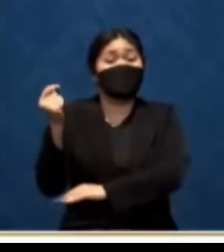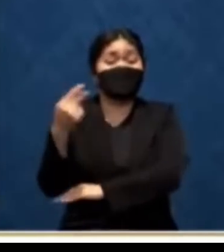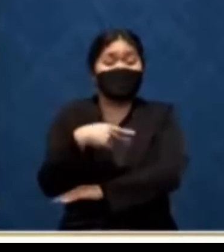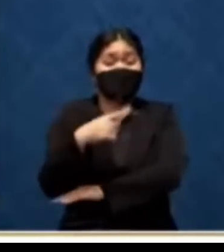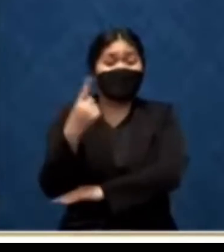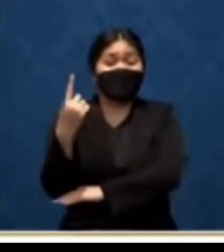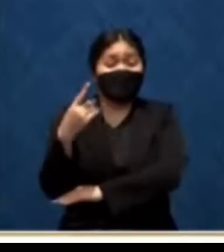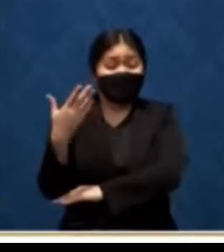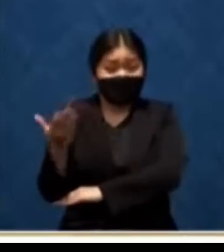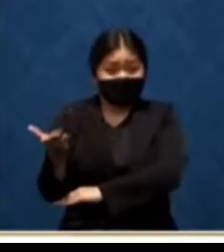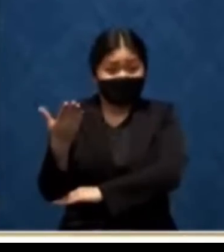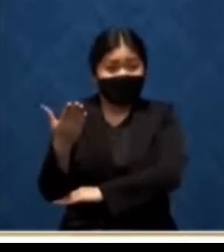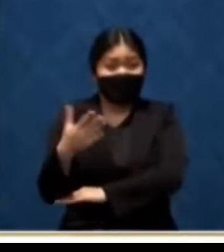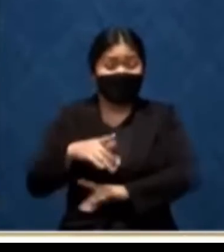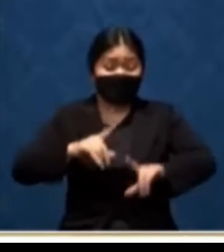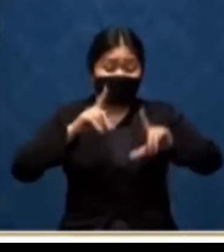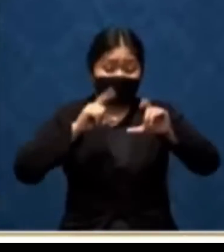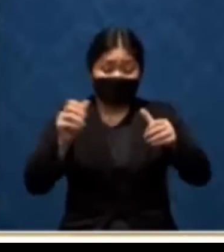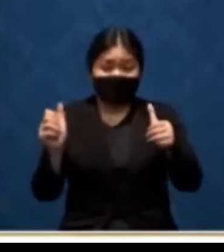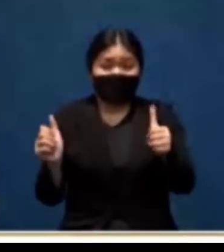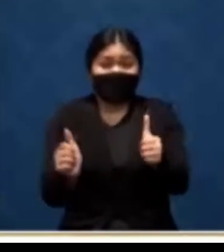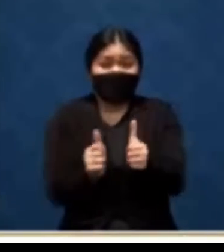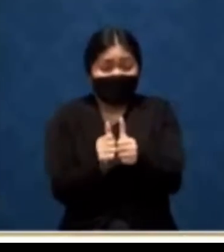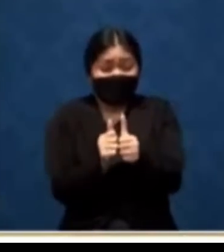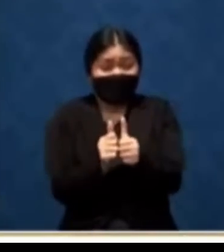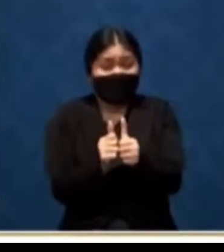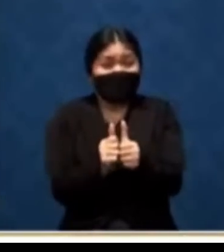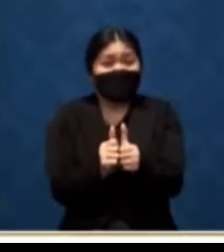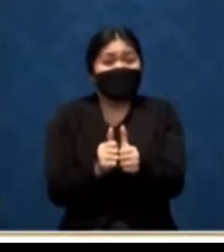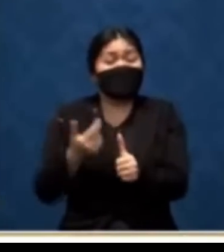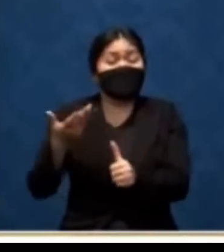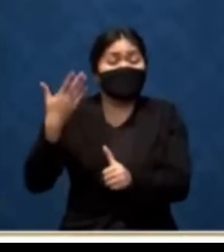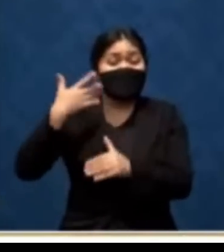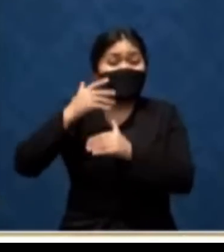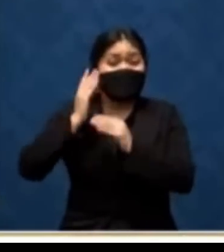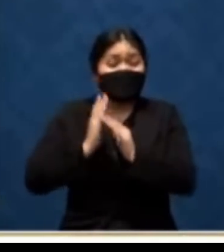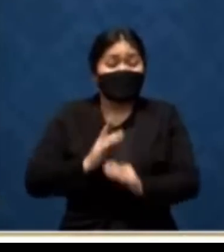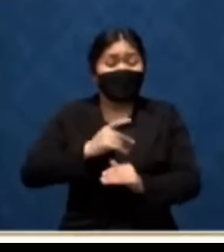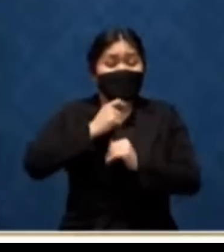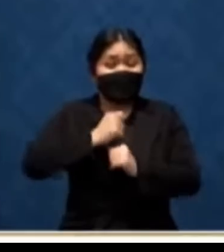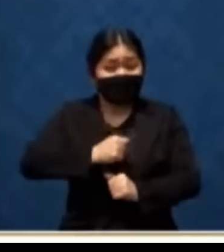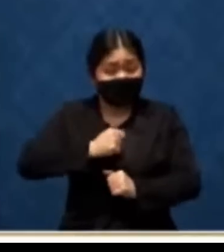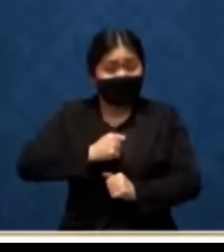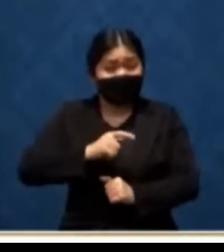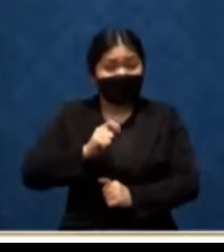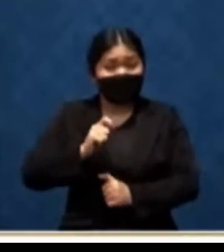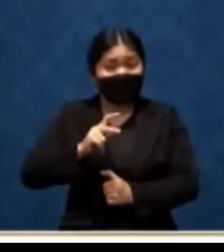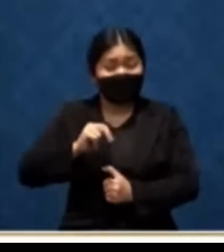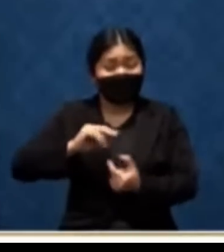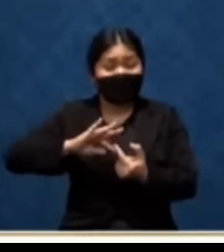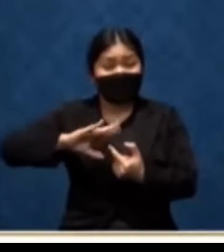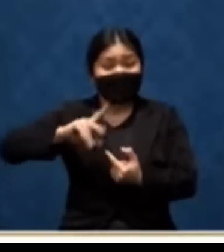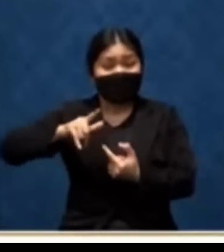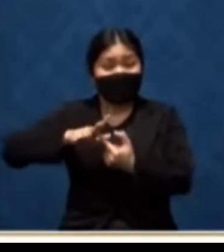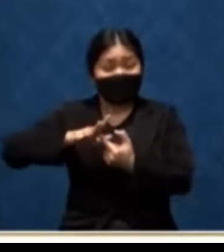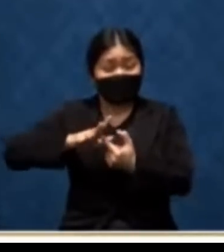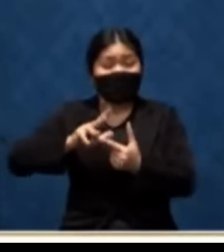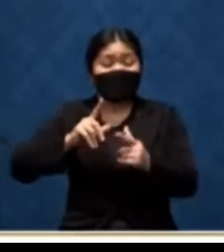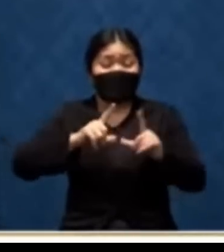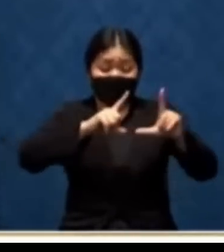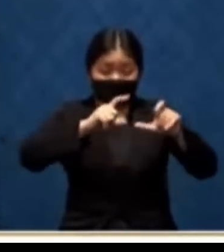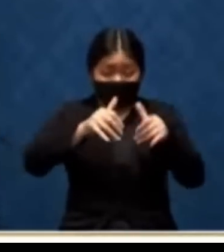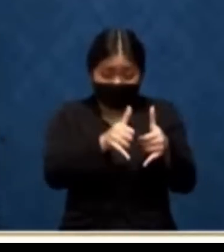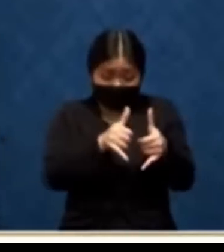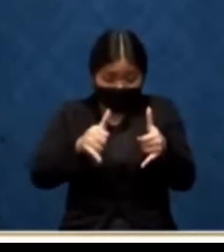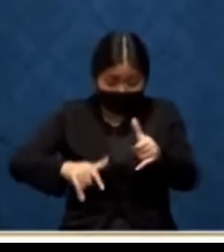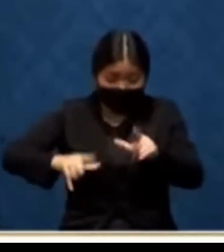ายรูปร่วมกับอดีตรัฐมนตรีสำนักนายกคุณอนุชานาคาไสด้วยไหนๆก็อยากให้ตำรวจนะครับผม